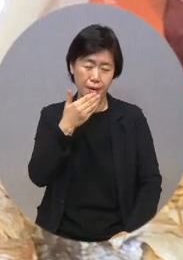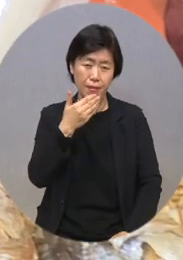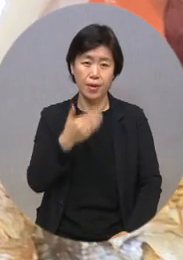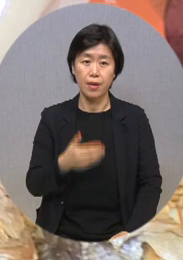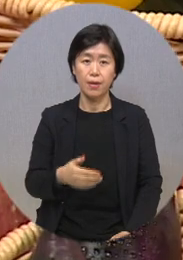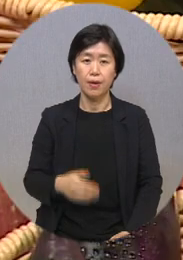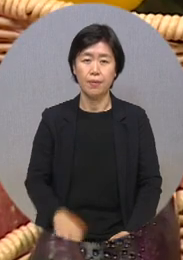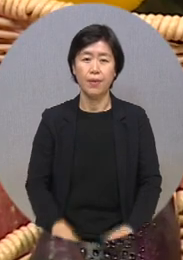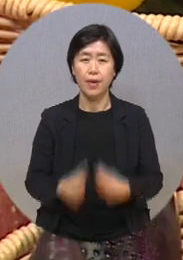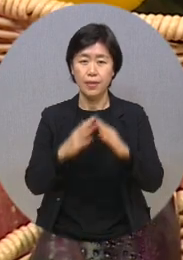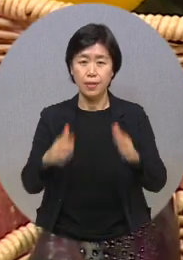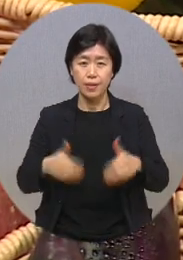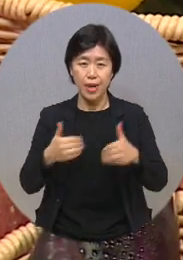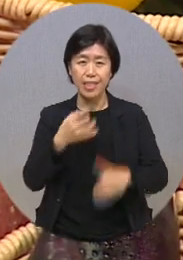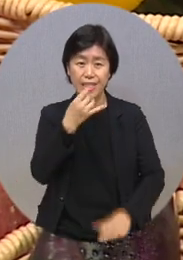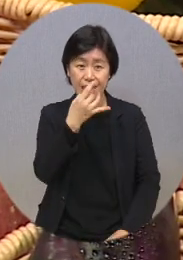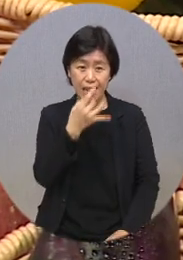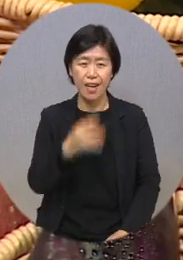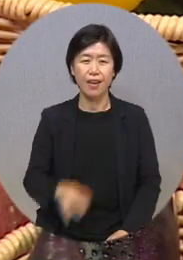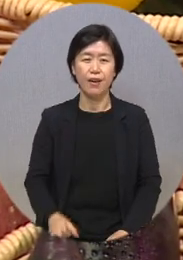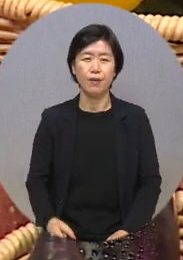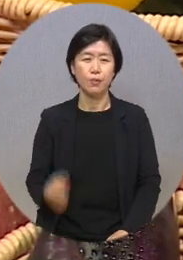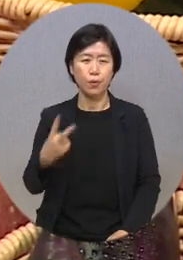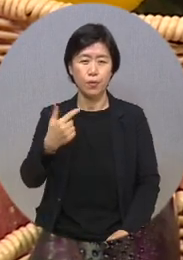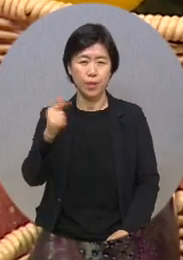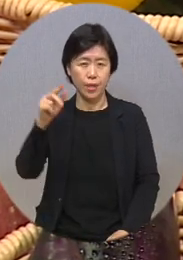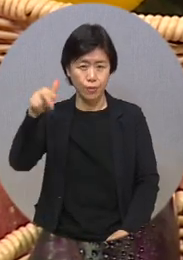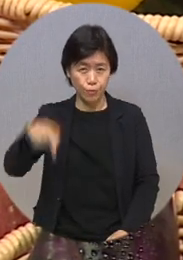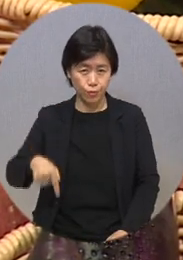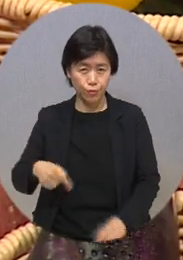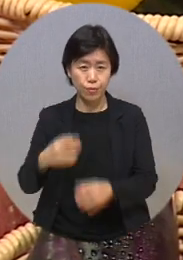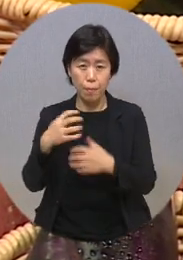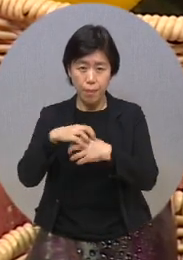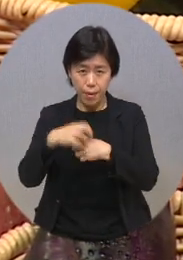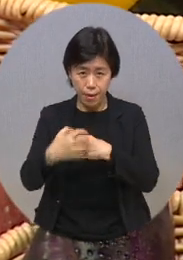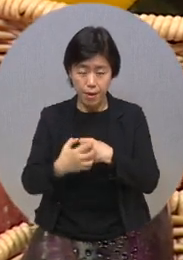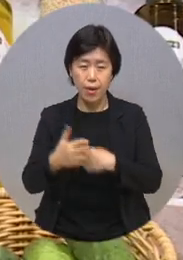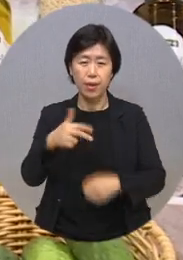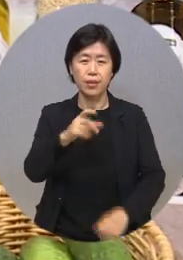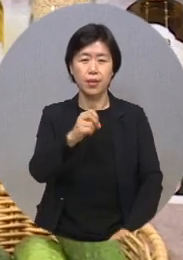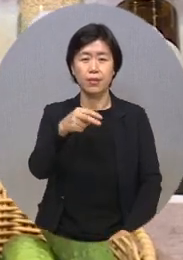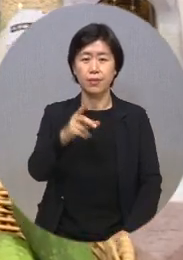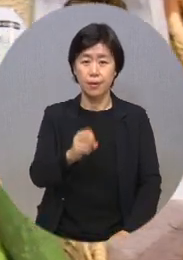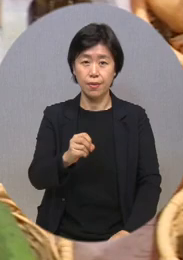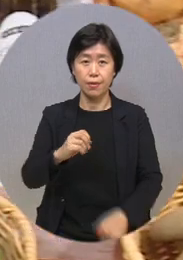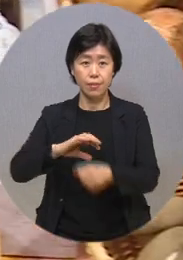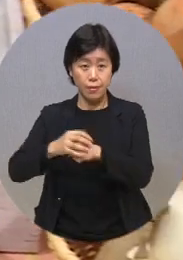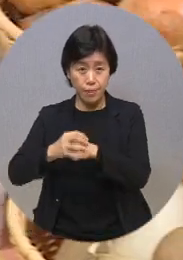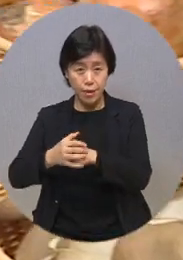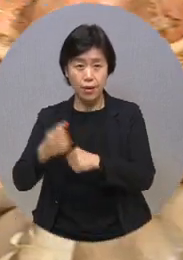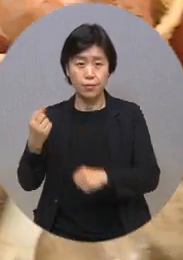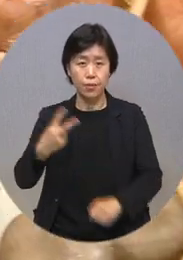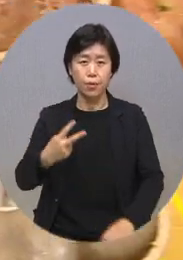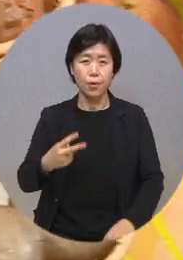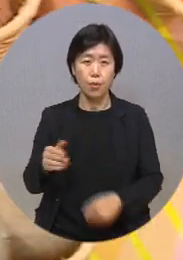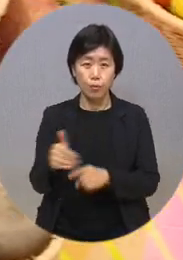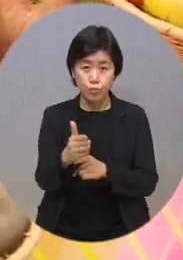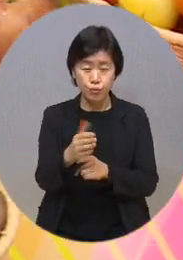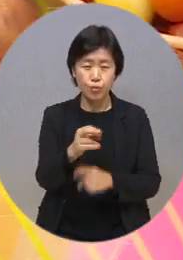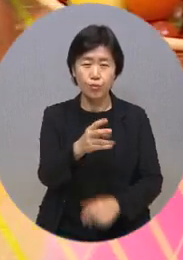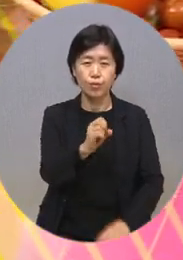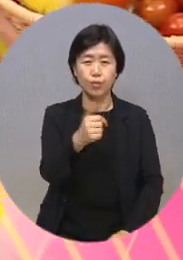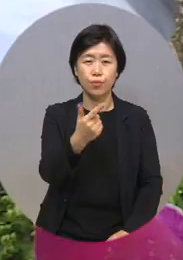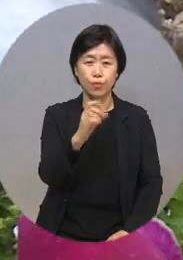새청무, 나주의 배. 그 다음에 장성의 사과, 그 다음에 수산물로는 영광의